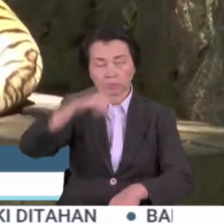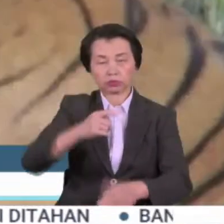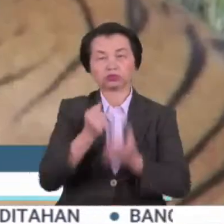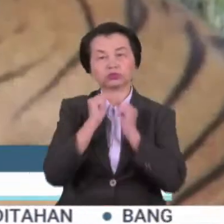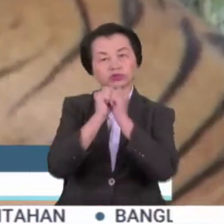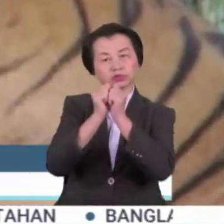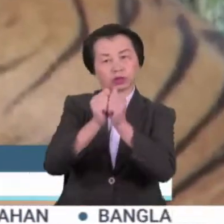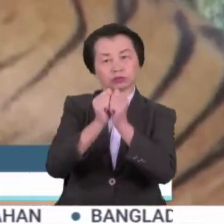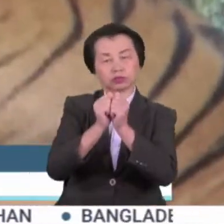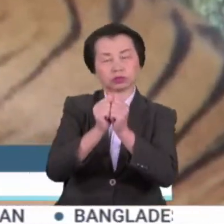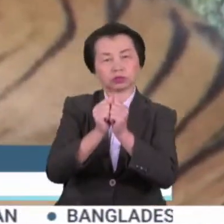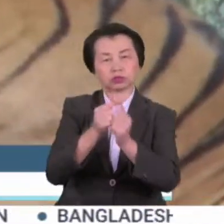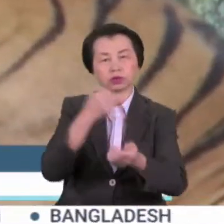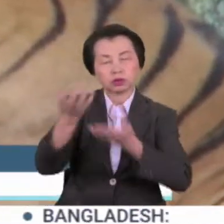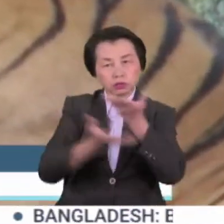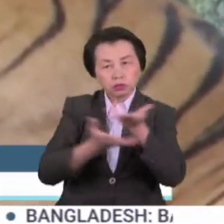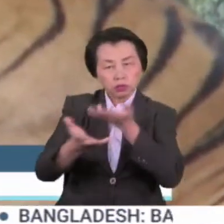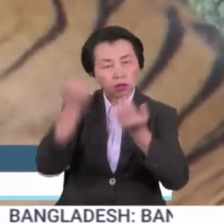bekerja